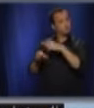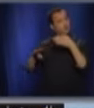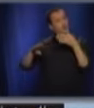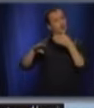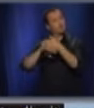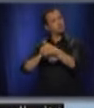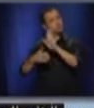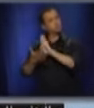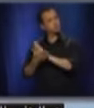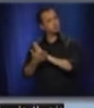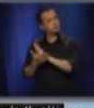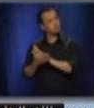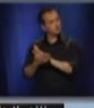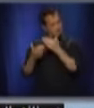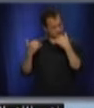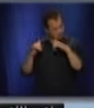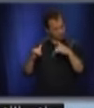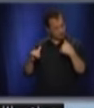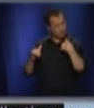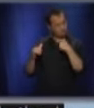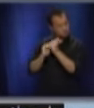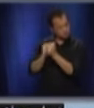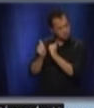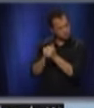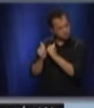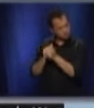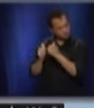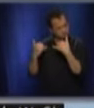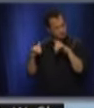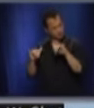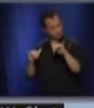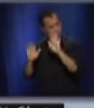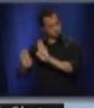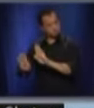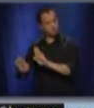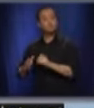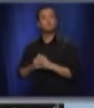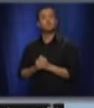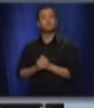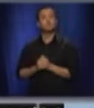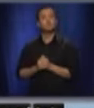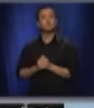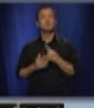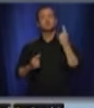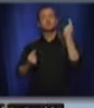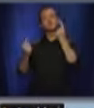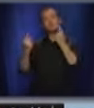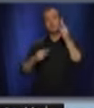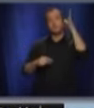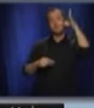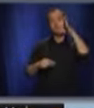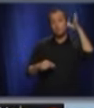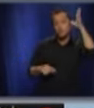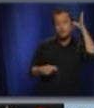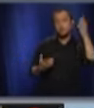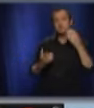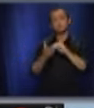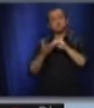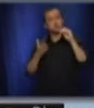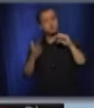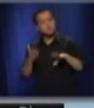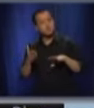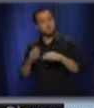parascolaires restent possibles. Donc, les activités parascolaires restent possibles. Est-ce que les parents et les